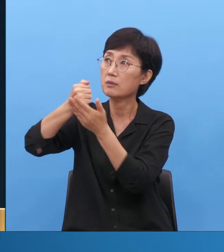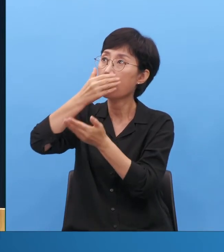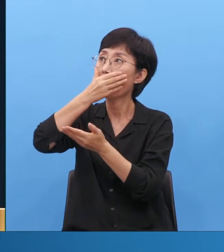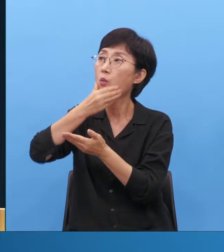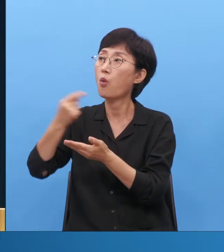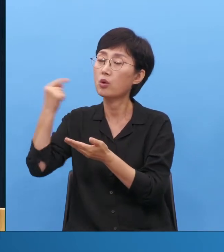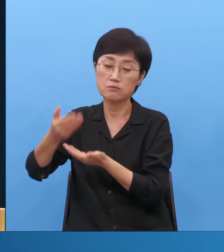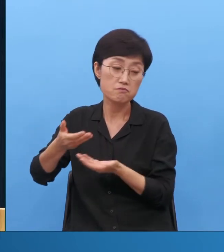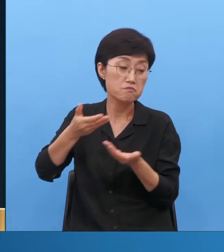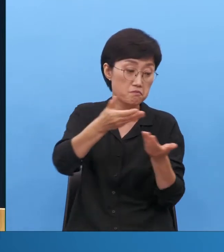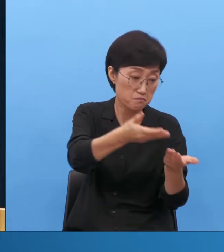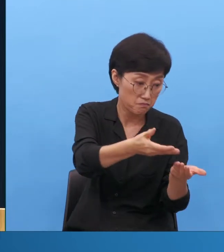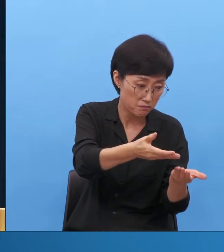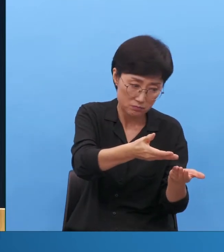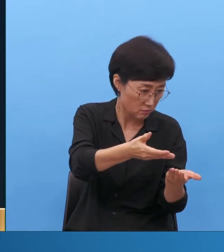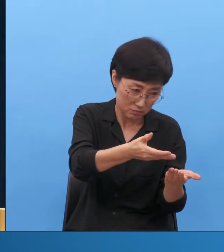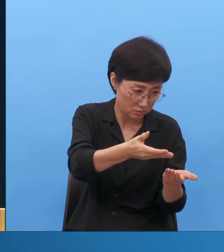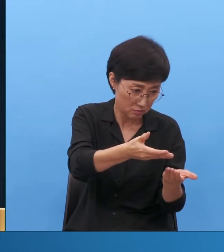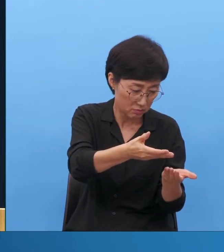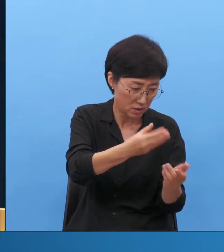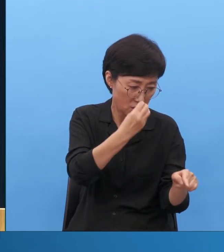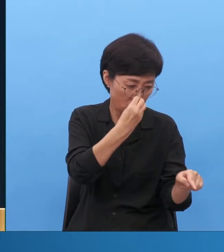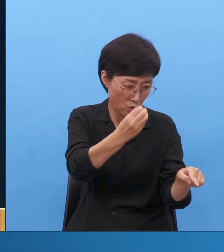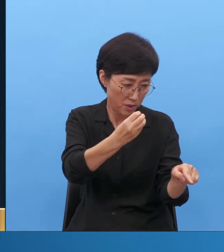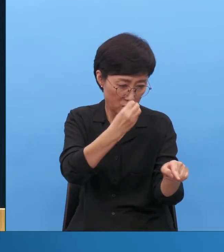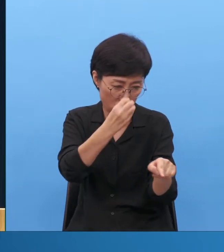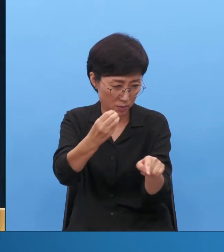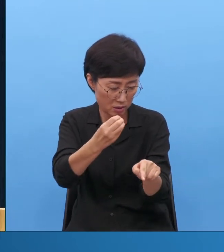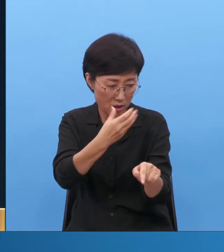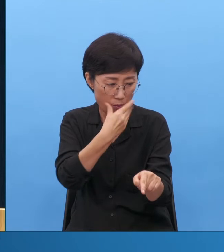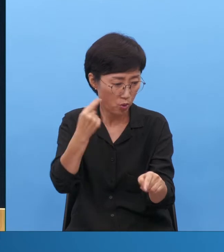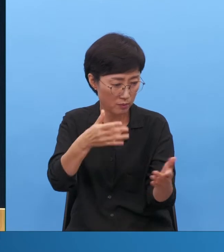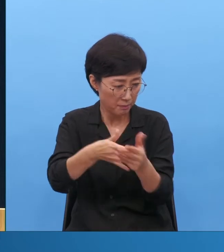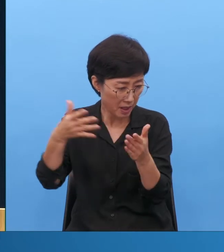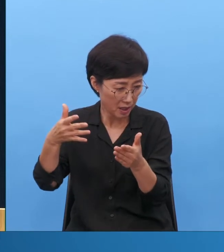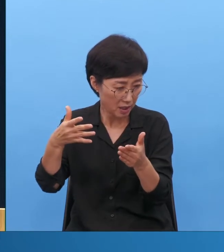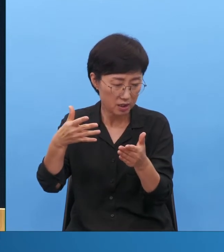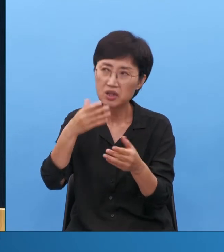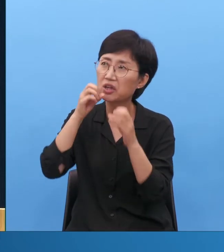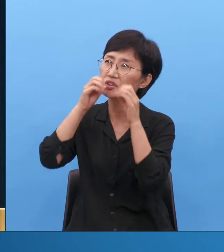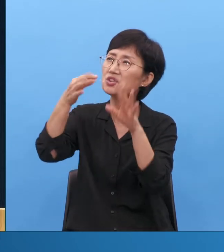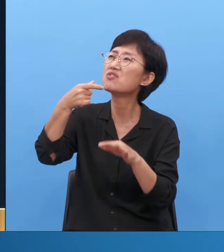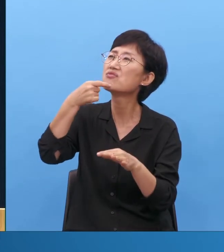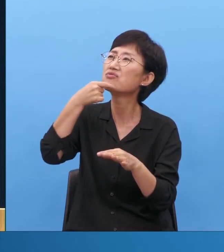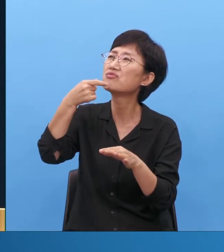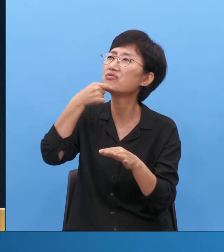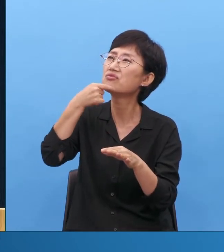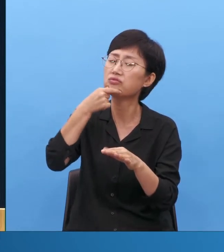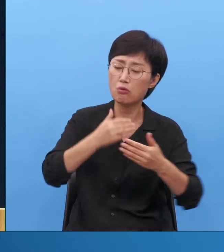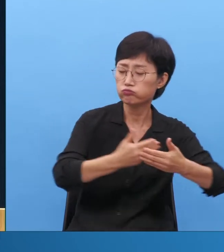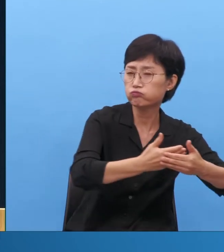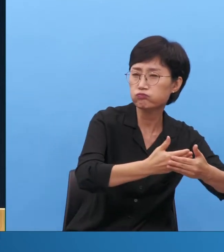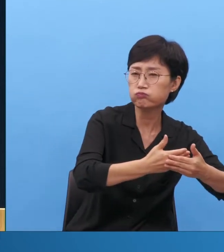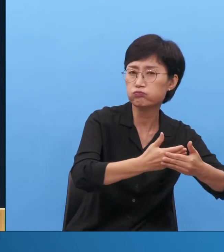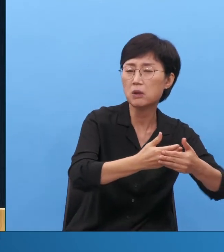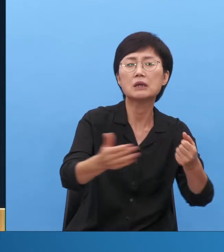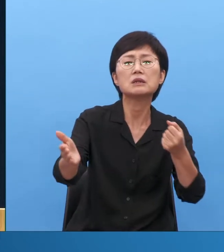교만해지고 안전해서니까. Why? Because God gave to them the gospel, but they grew so arrogant that they did not relay this gospel. 지금요,